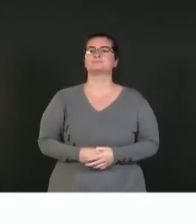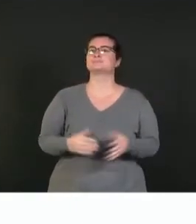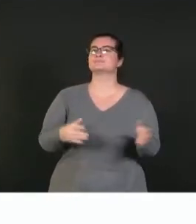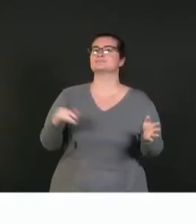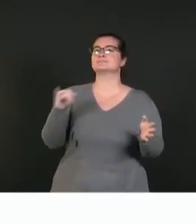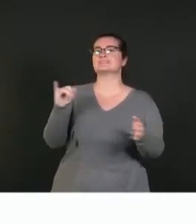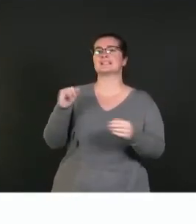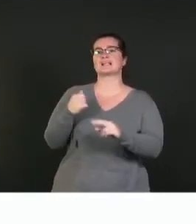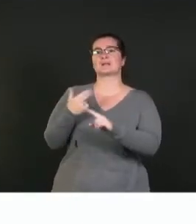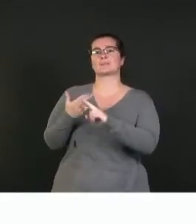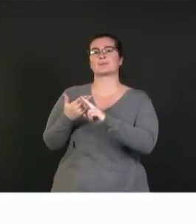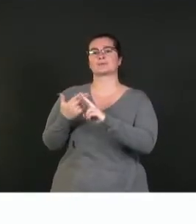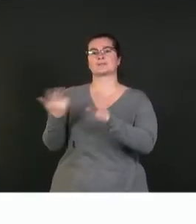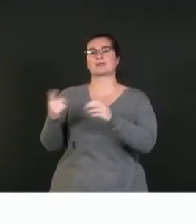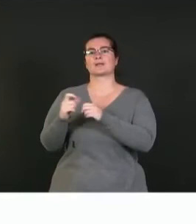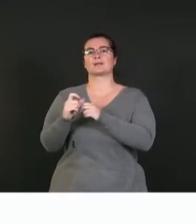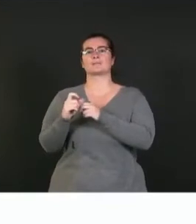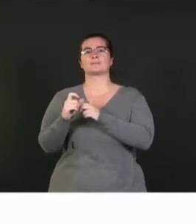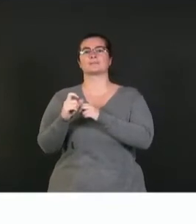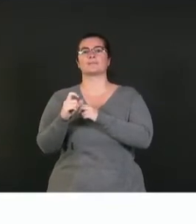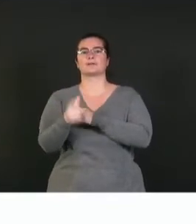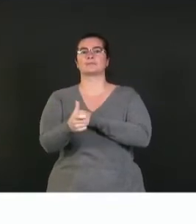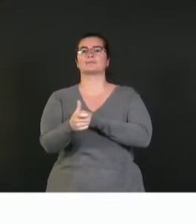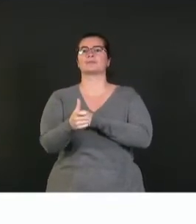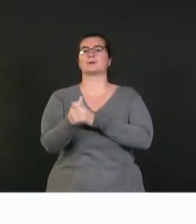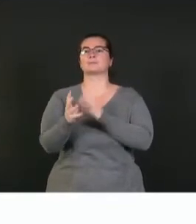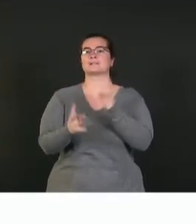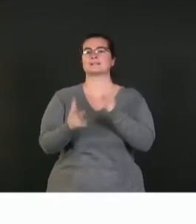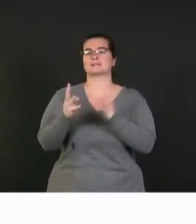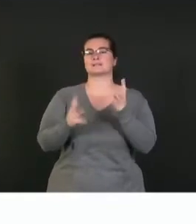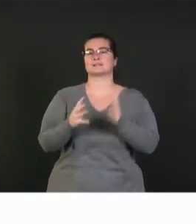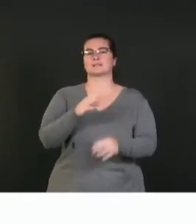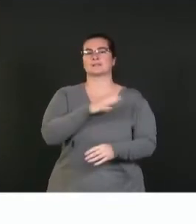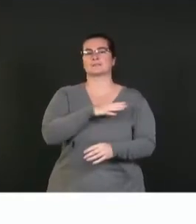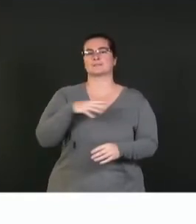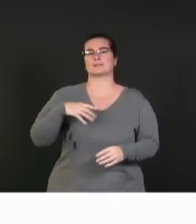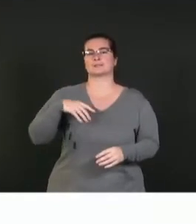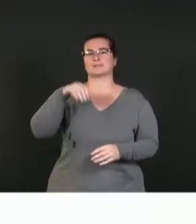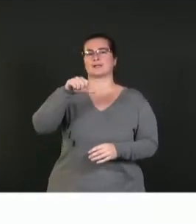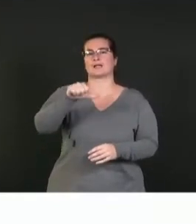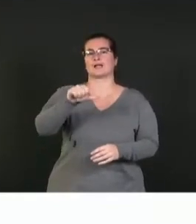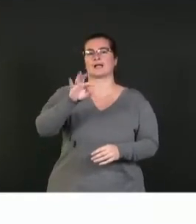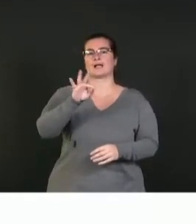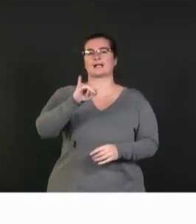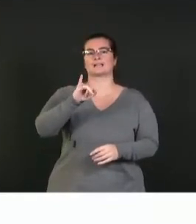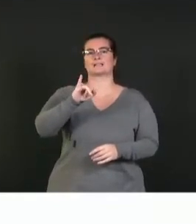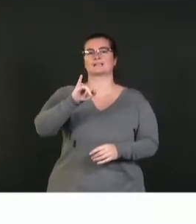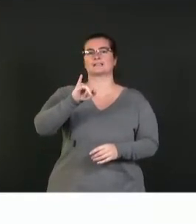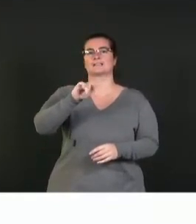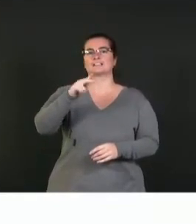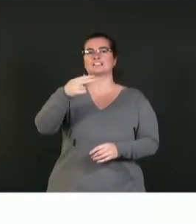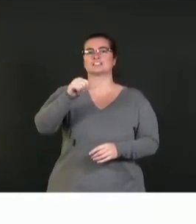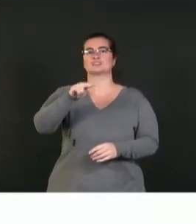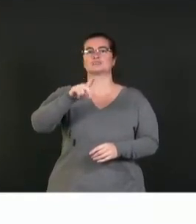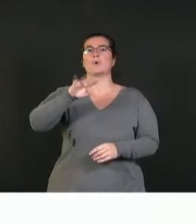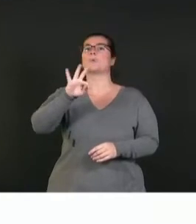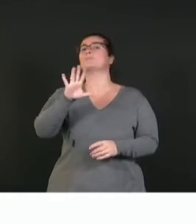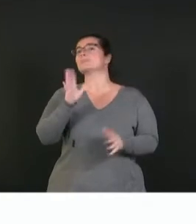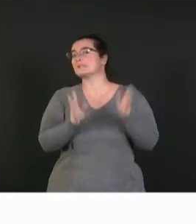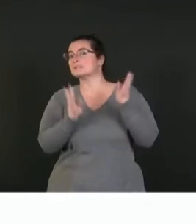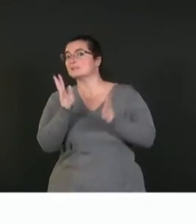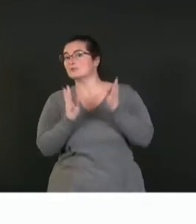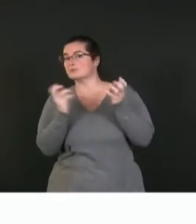Et puis ensuite, je vais proposer à Marie Attino aussi d'apporter un élément de réponse. Marc Barra. Juste un petit élément, mais je